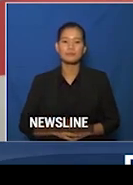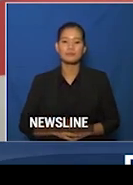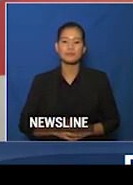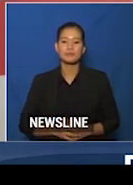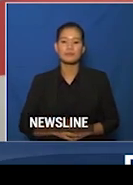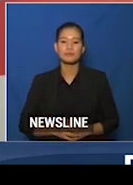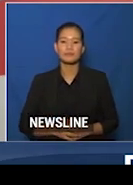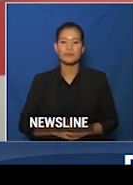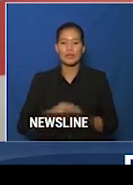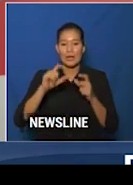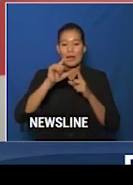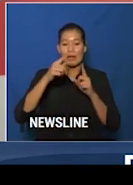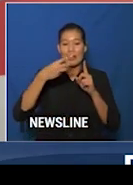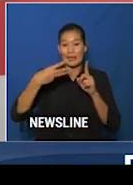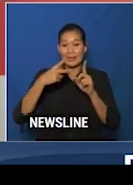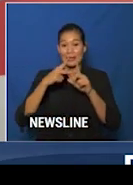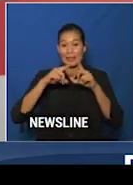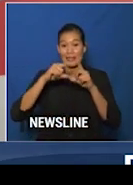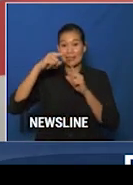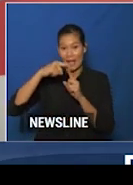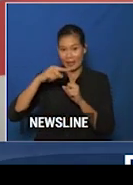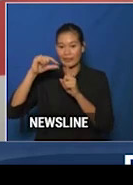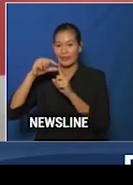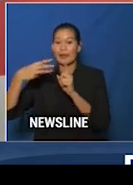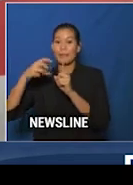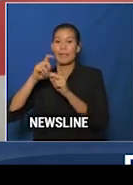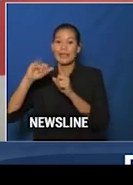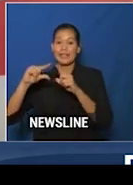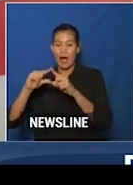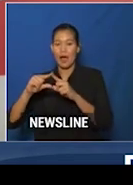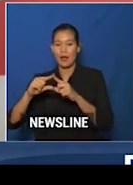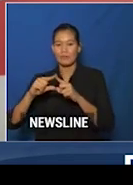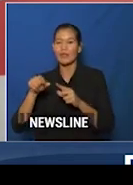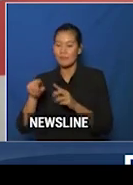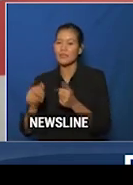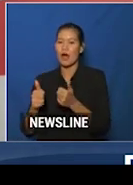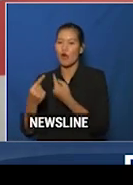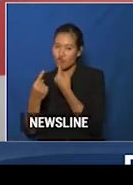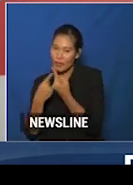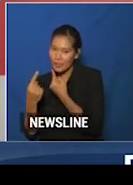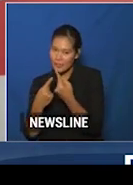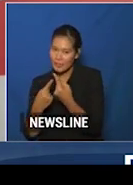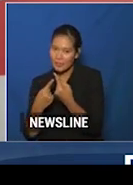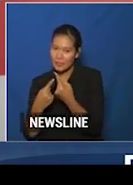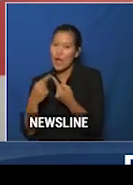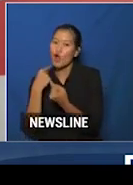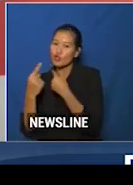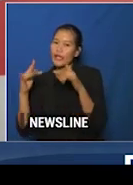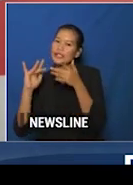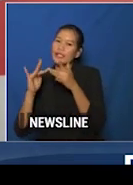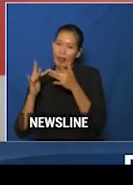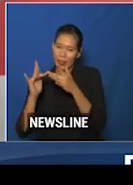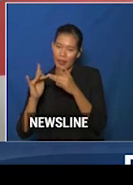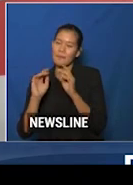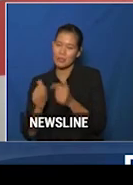Hai sehatpedia juga menjadi sesuatu yang bisa kita gunakan untuk melakukan konsultasi secara virtual dan beberapa